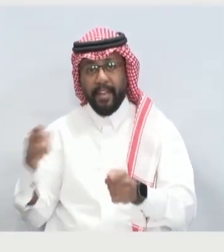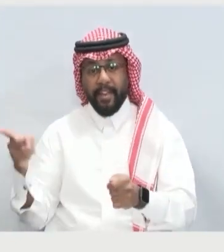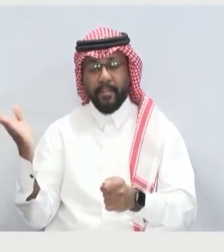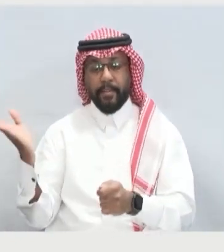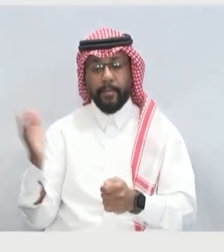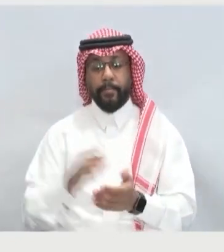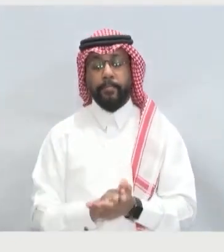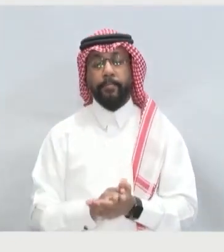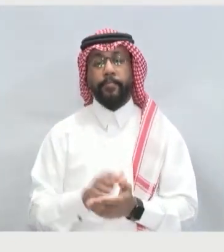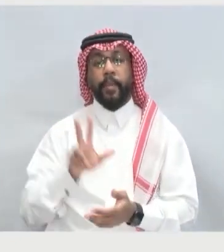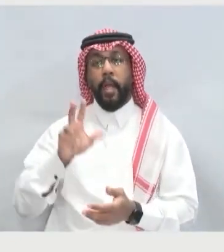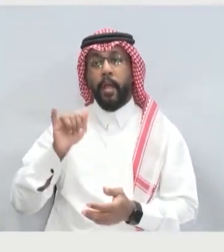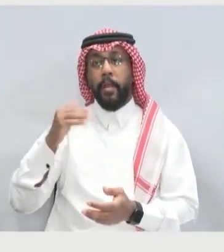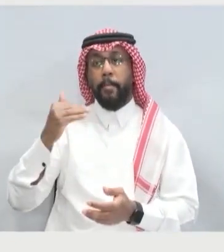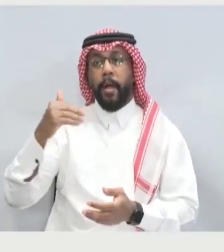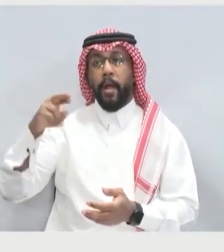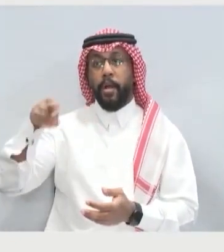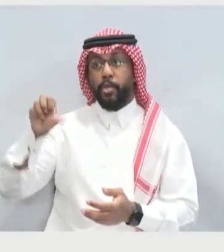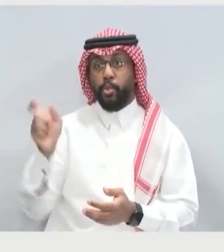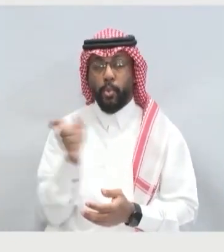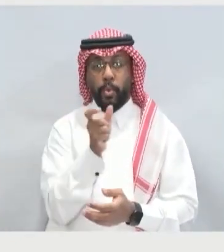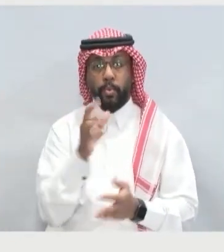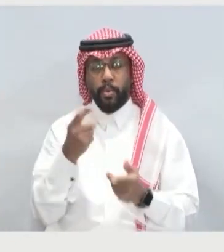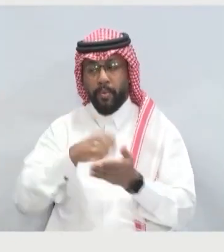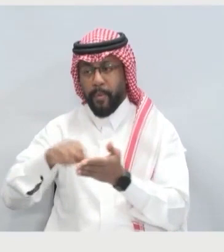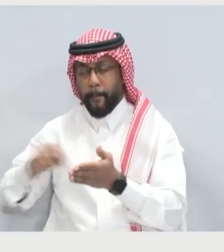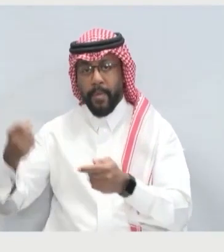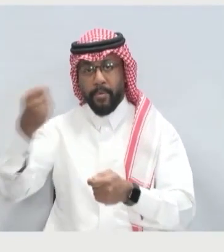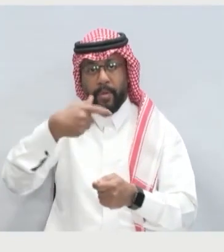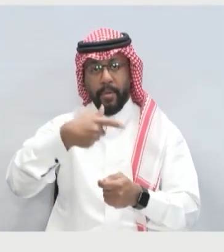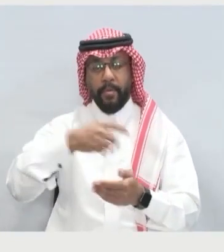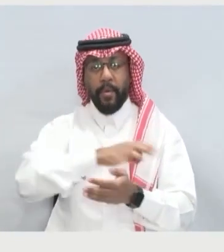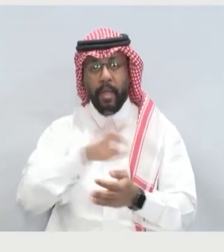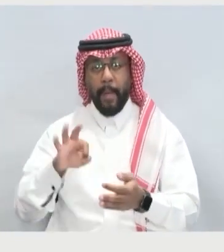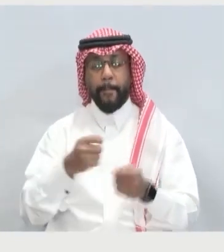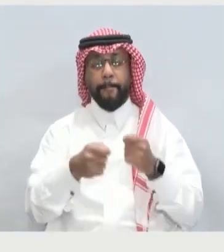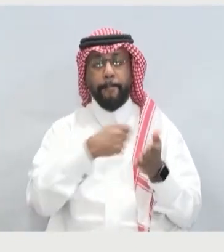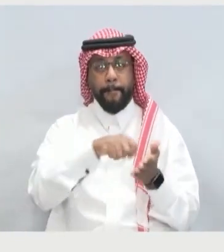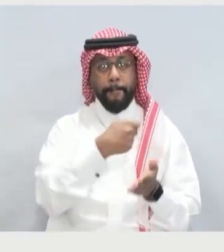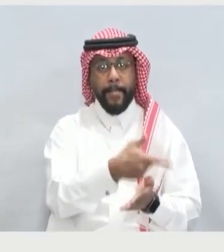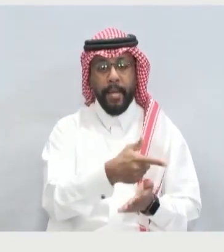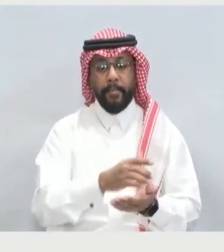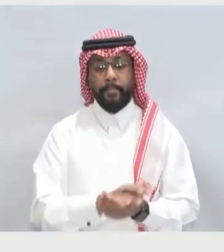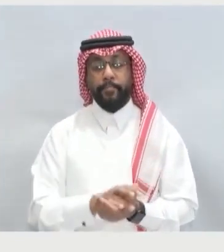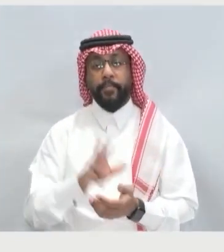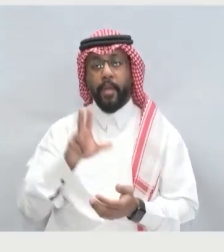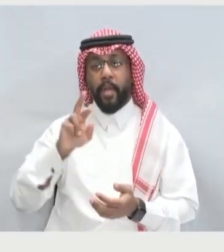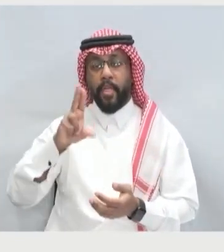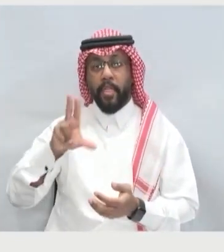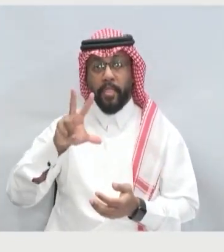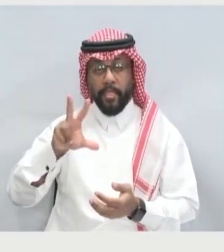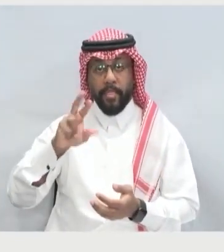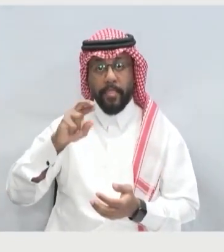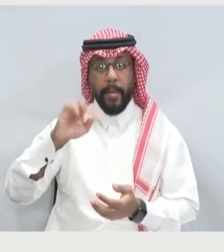ذكرنا المخزون هو ما تقدمه الشركه للبيع من سلع ومنتجات وغيره الذمم المدينه ذكرنا عرفناها هي